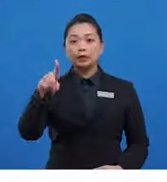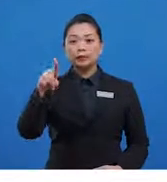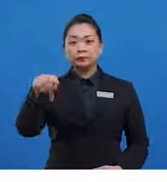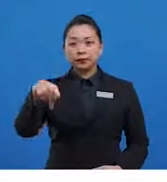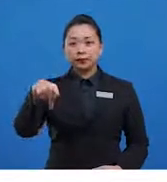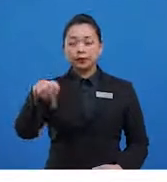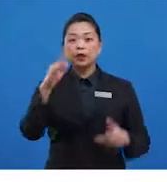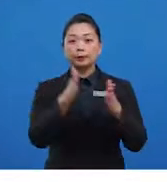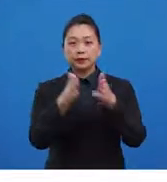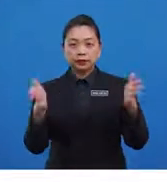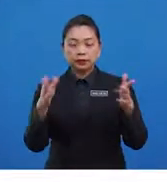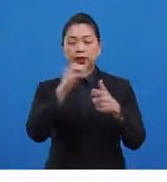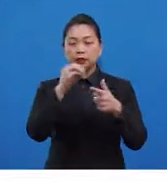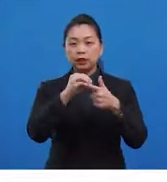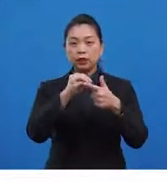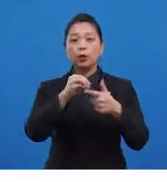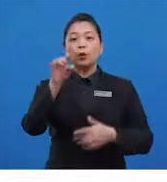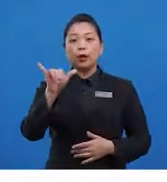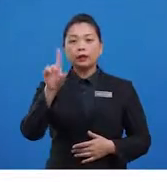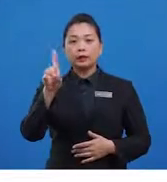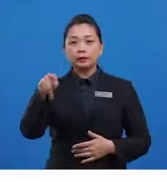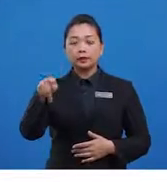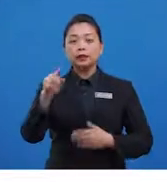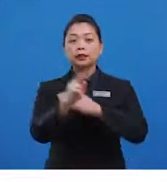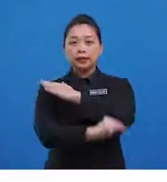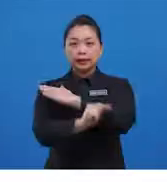Besar atau Yang di-Pertua Negeri.